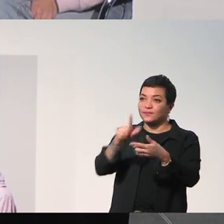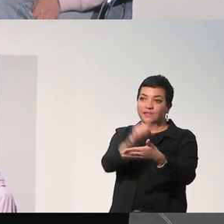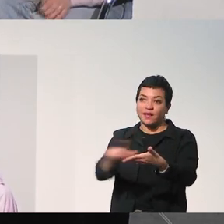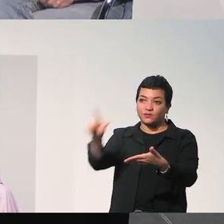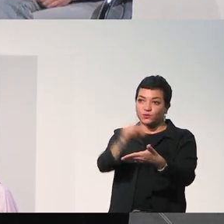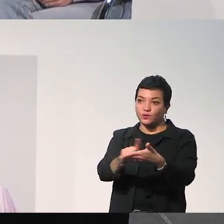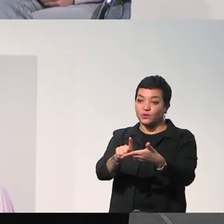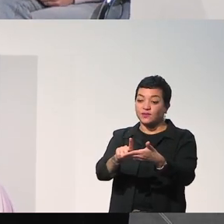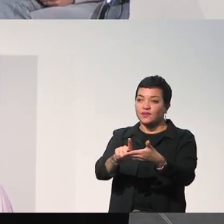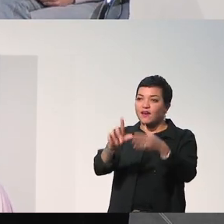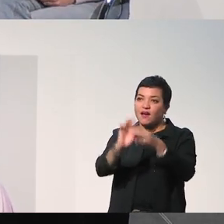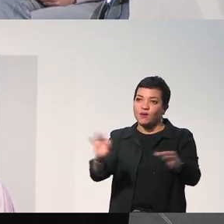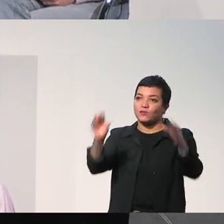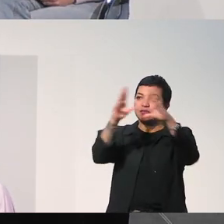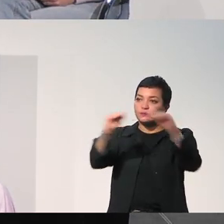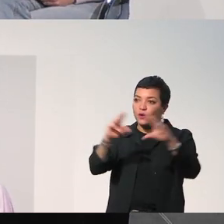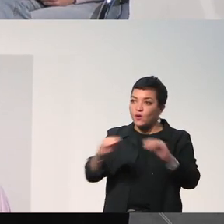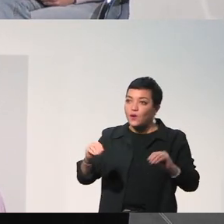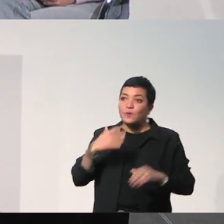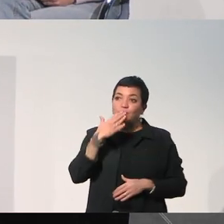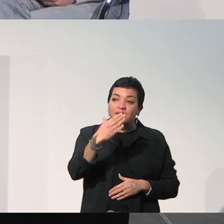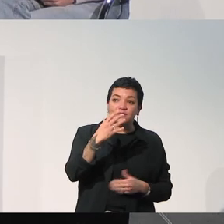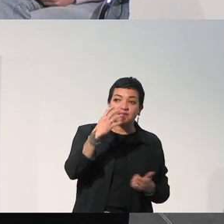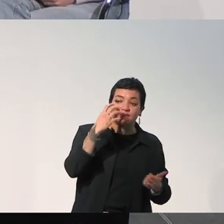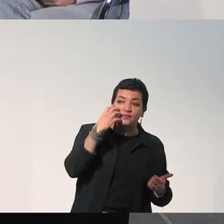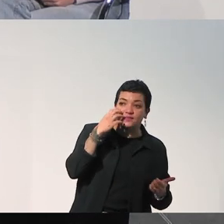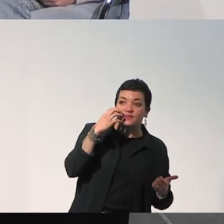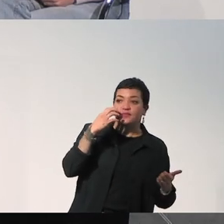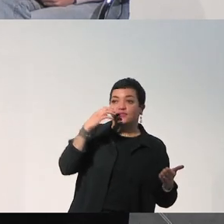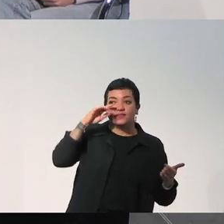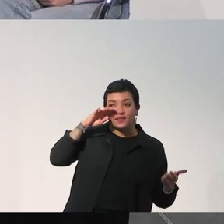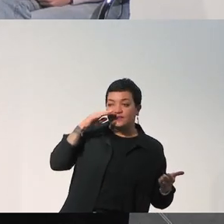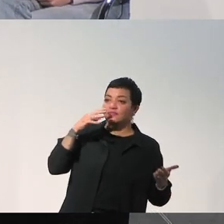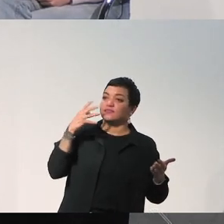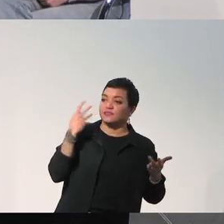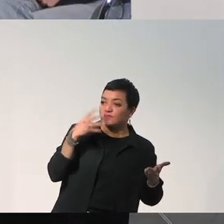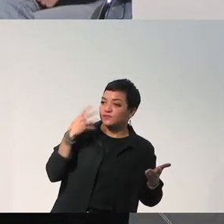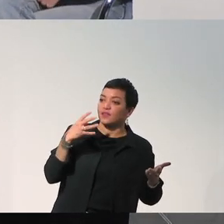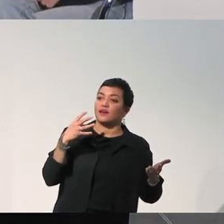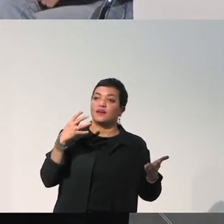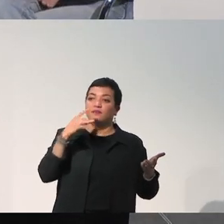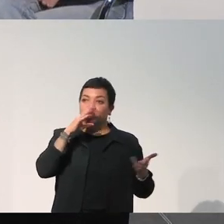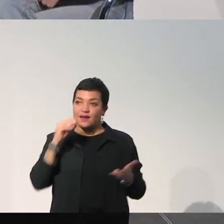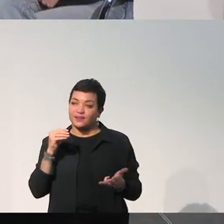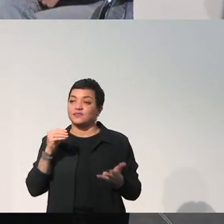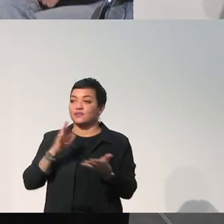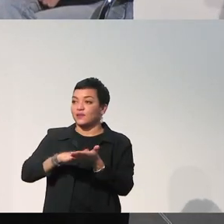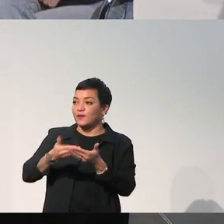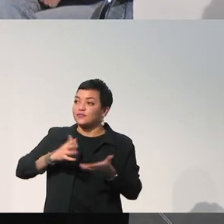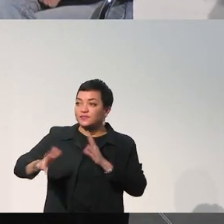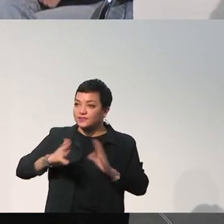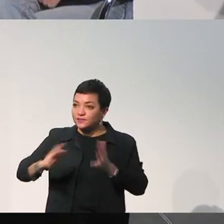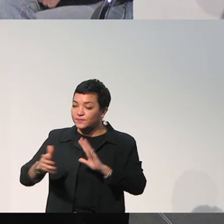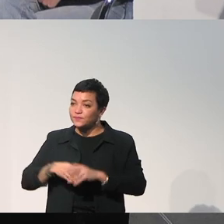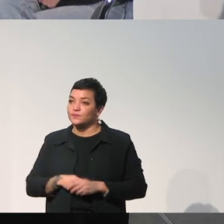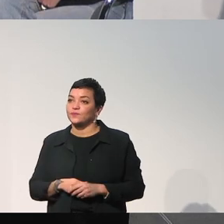vous racontez le Liban. Grand merci également à Sandra, Marine, Sylvia et Cathy pour l'interprétation en langue des signes.